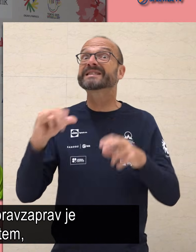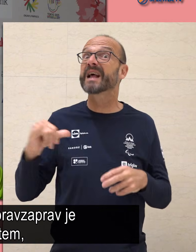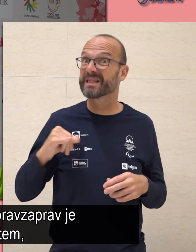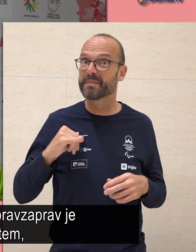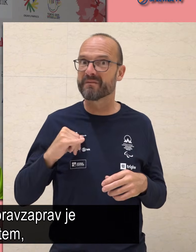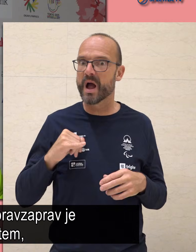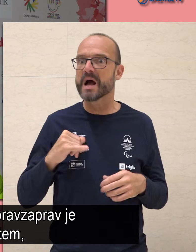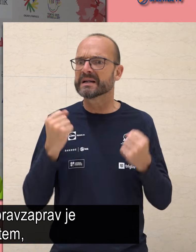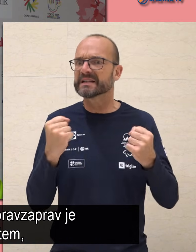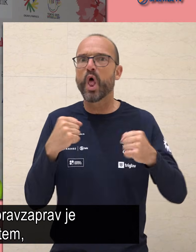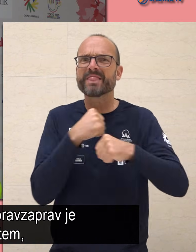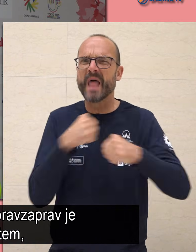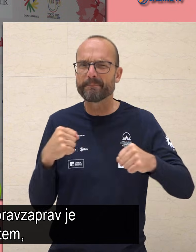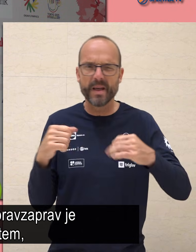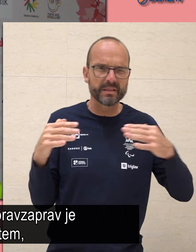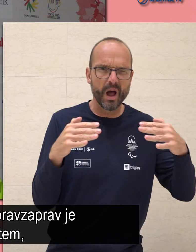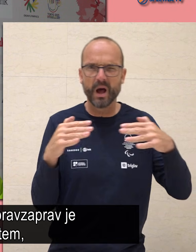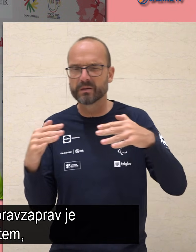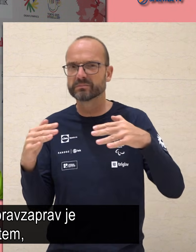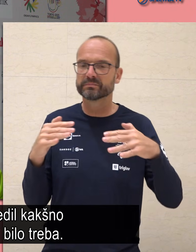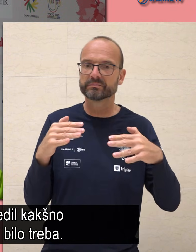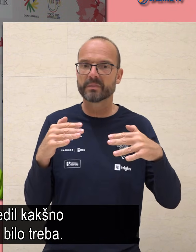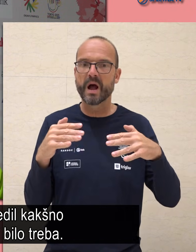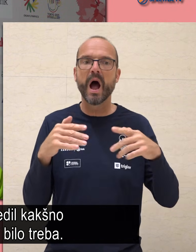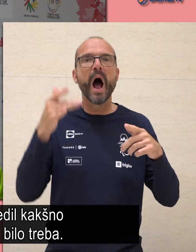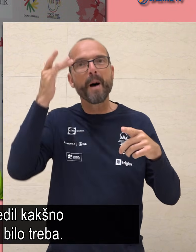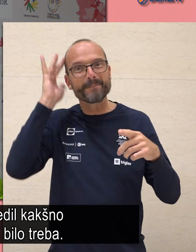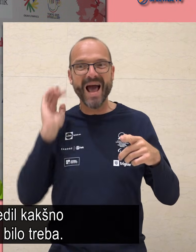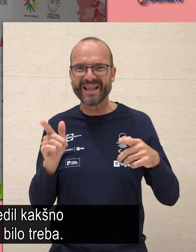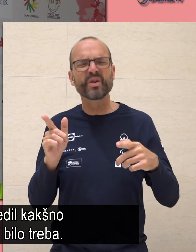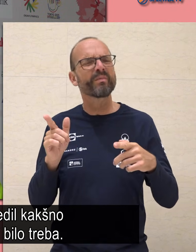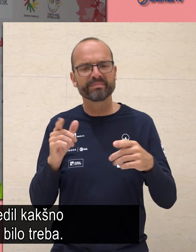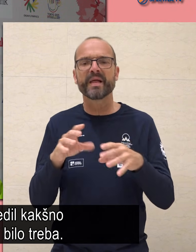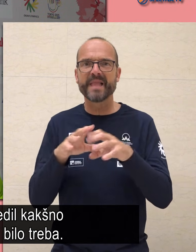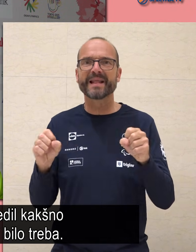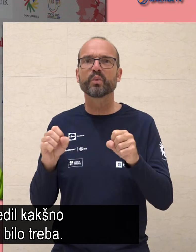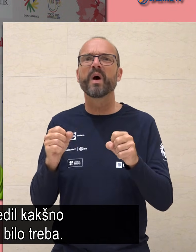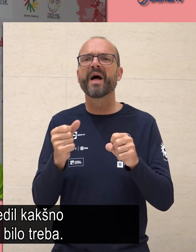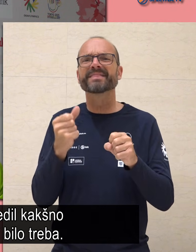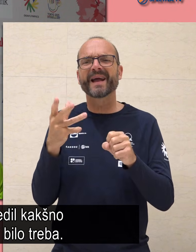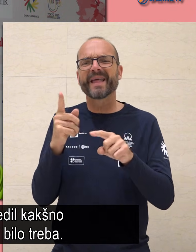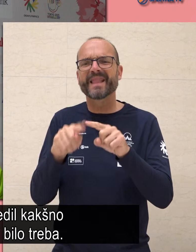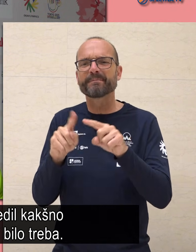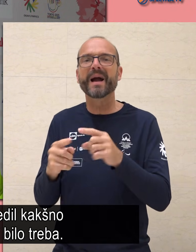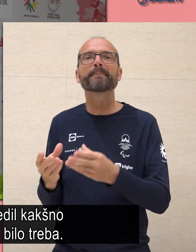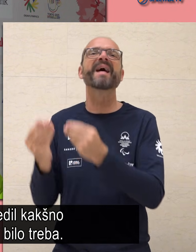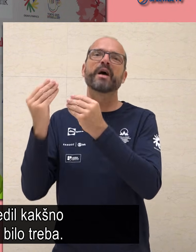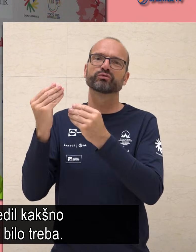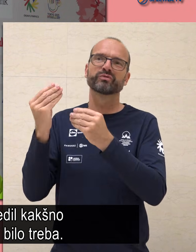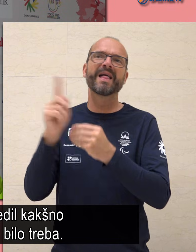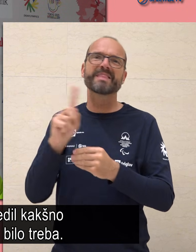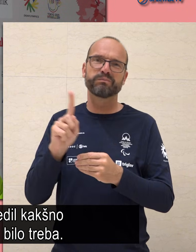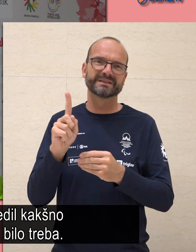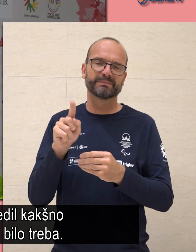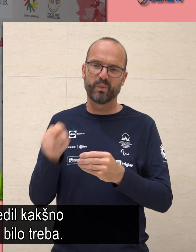zanimiva, pravzaprav je bila zelo napeta, s tem, da je Marine mogoče naredil kakšno napako preveč, ki je